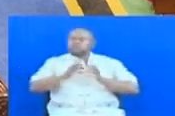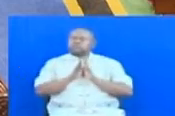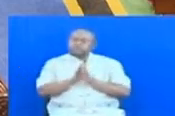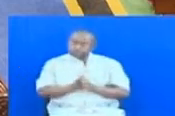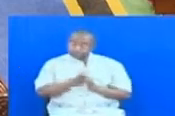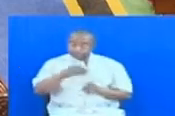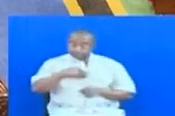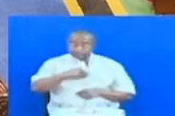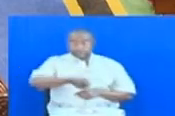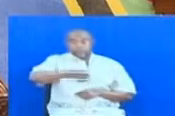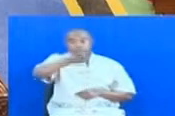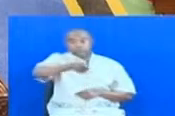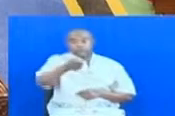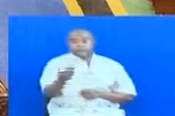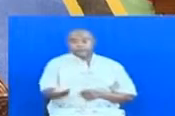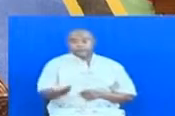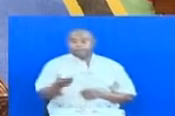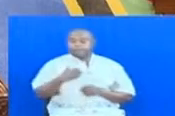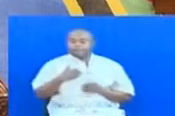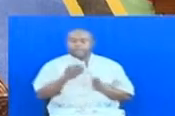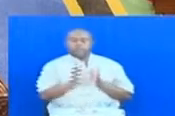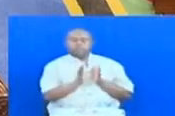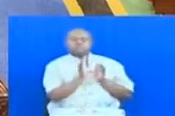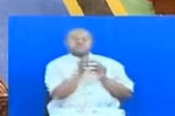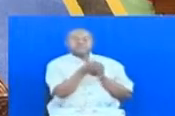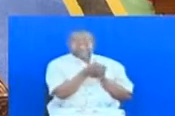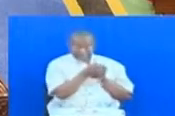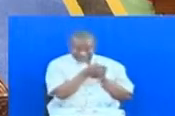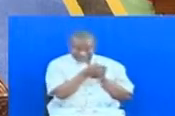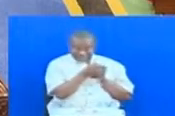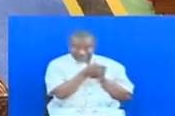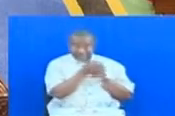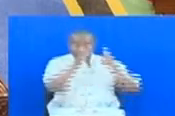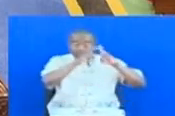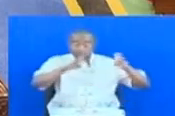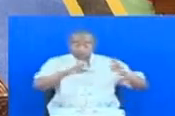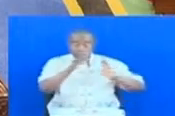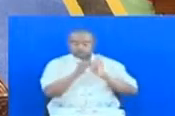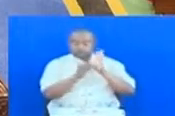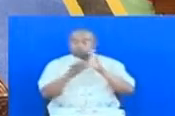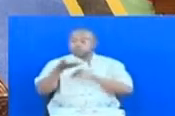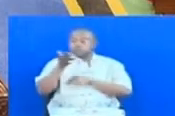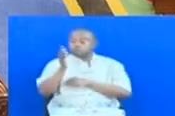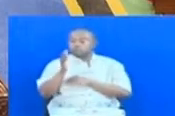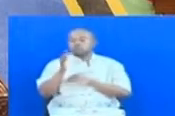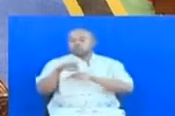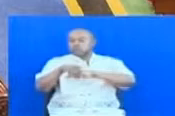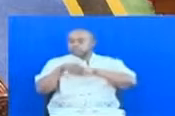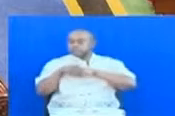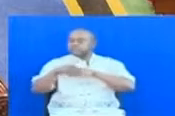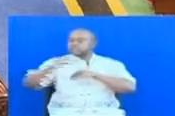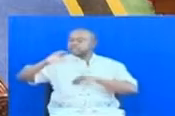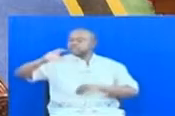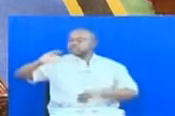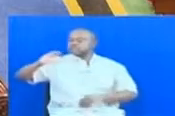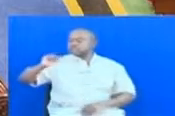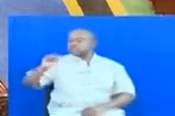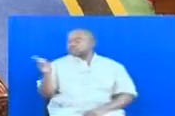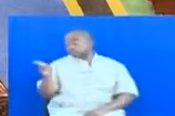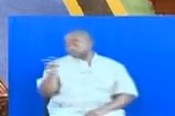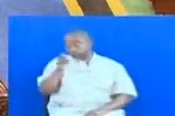nimpongeze mdhibiti na mkaguzi mkuu wa hesabu za serikali CAG na timu yake kwa kazi kubwa wanaendelea